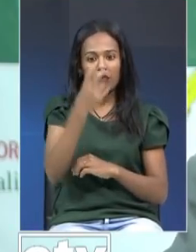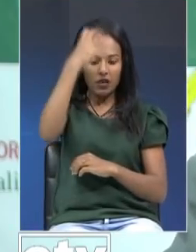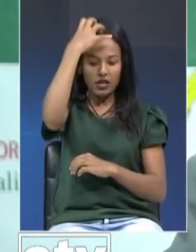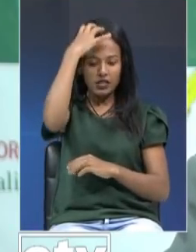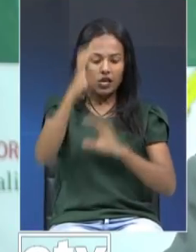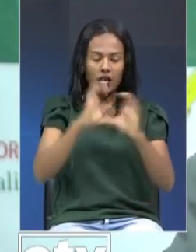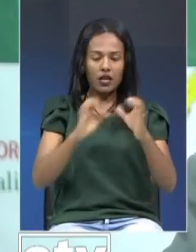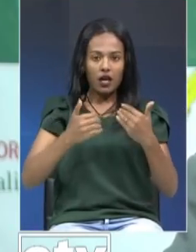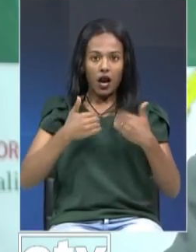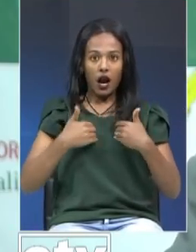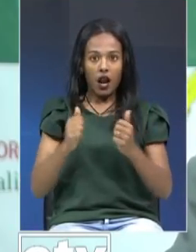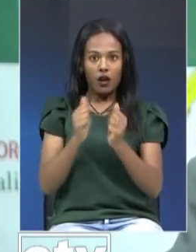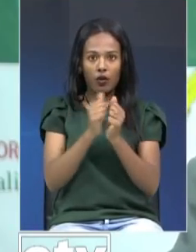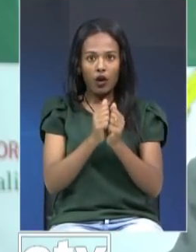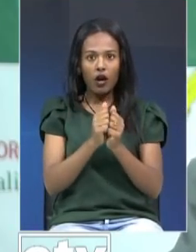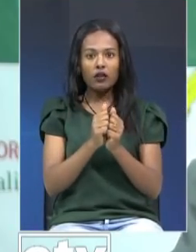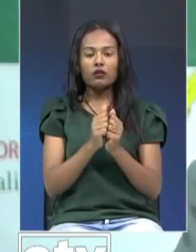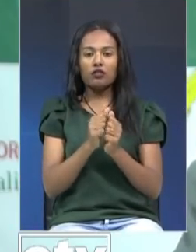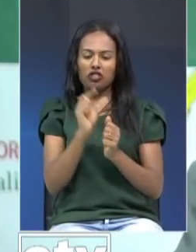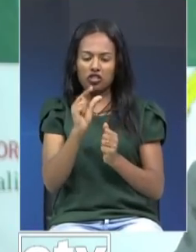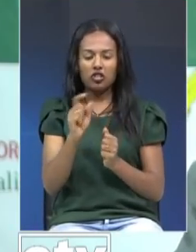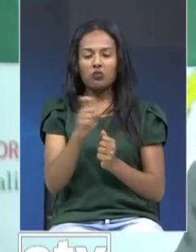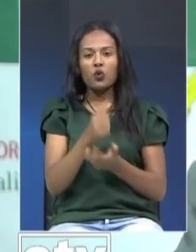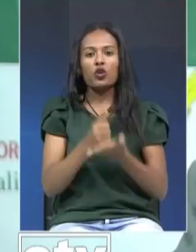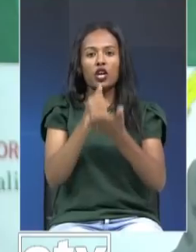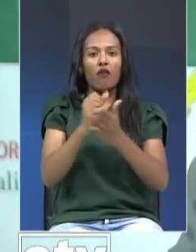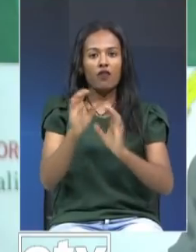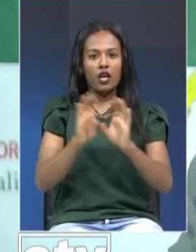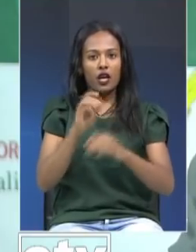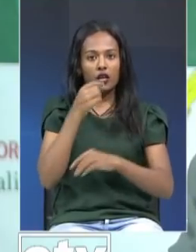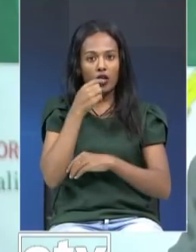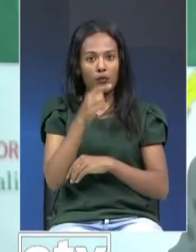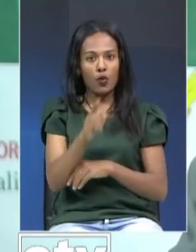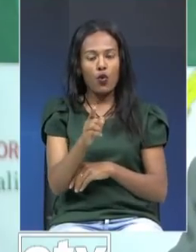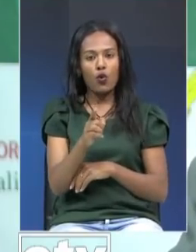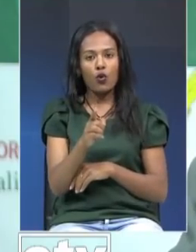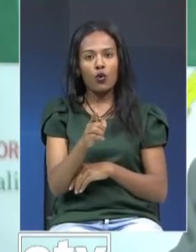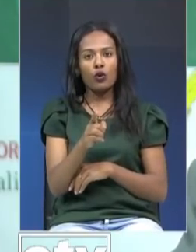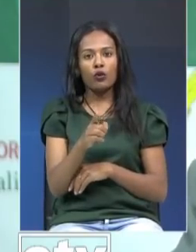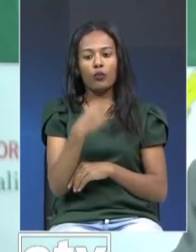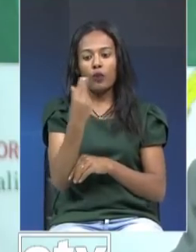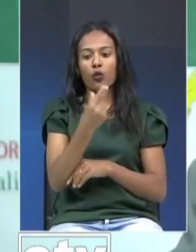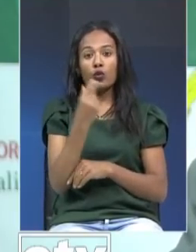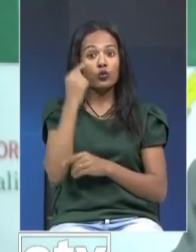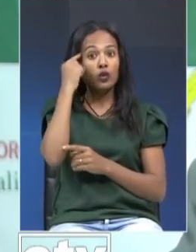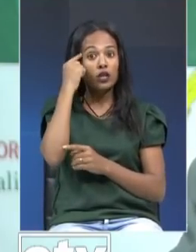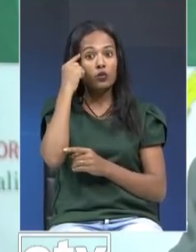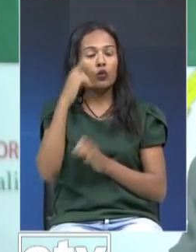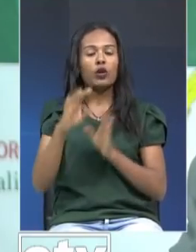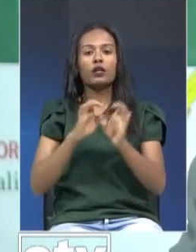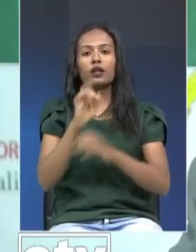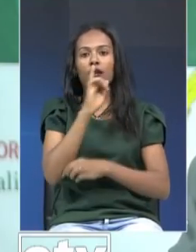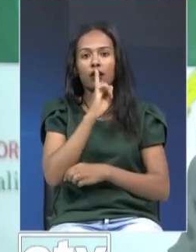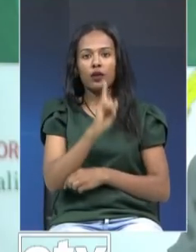እያደረገ ካለው ጋር ትንሽም ቢሆን ድጋፍ እንዲያደርግ ተብሎ በቦርዱ ታስቦ የተደረገ ነው።